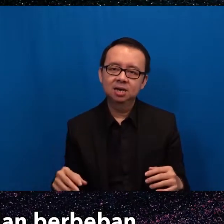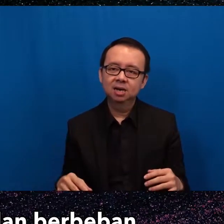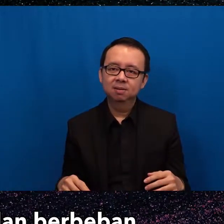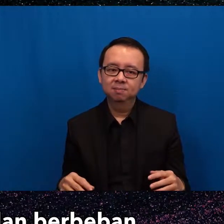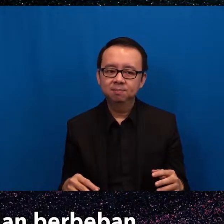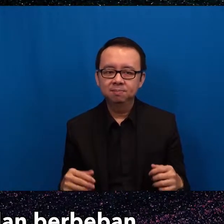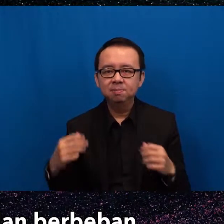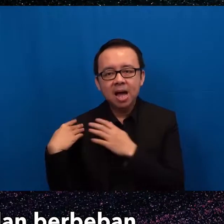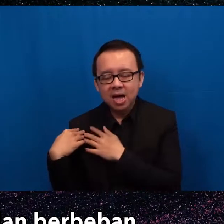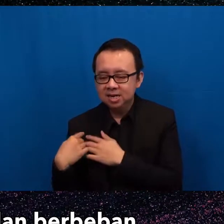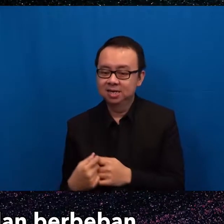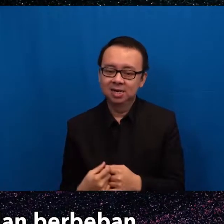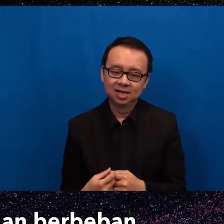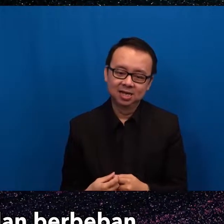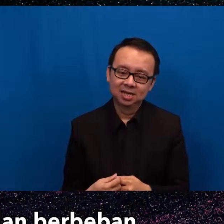berbeban.